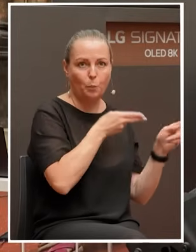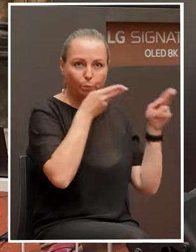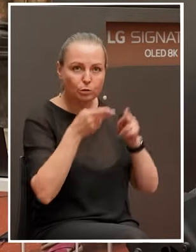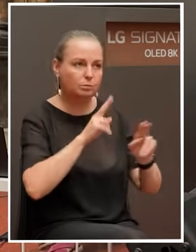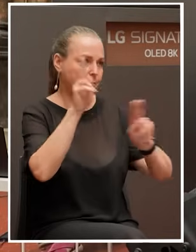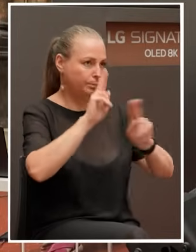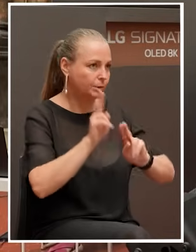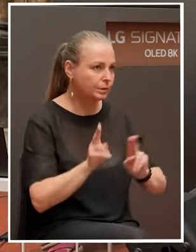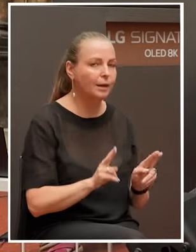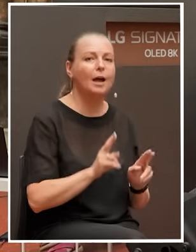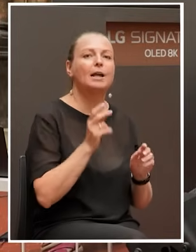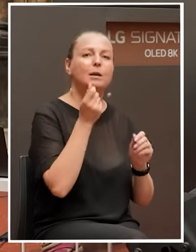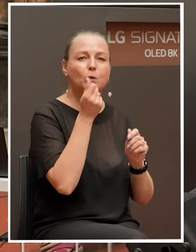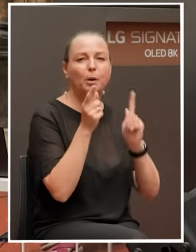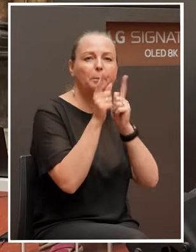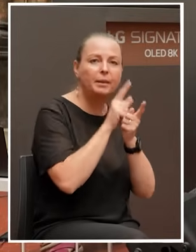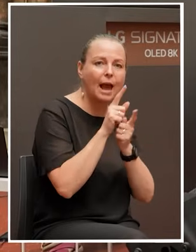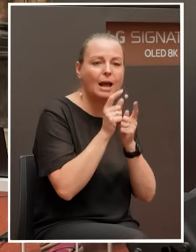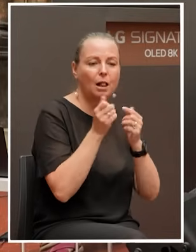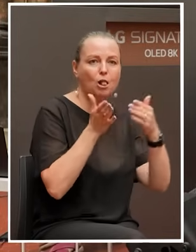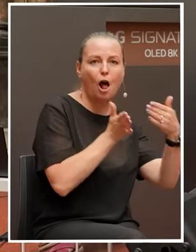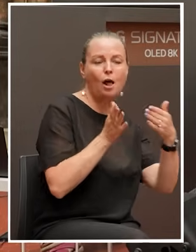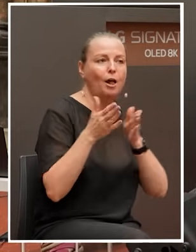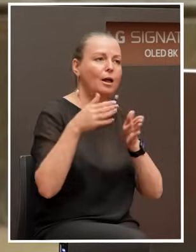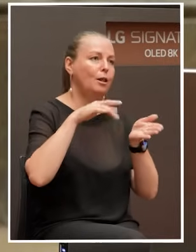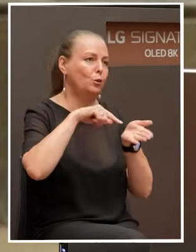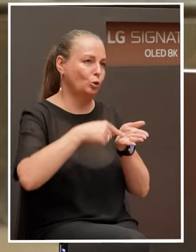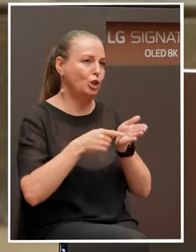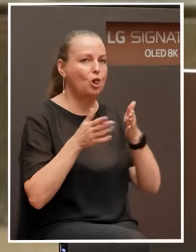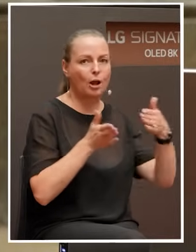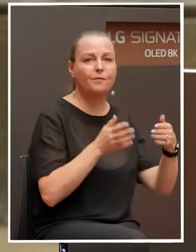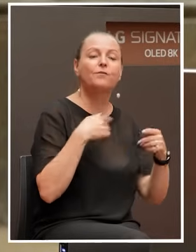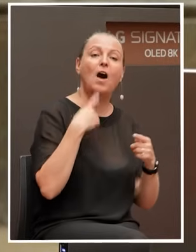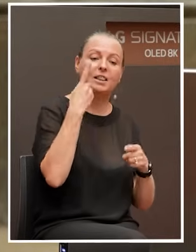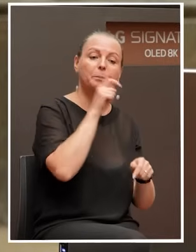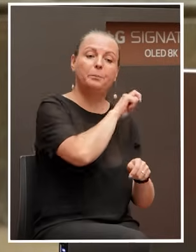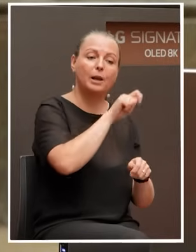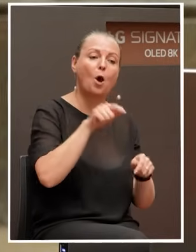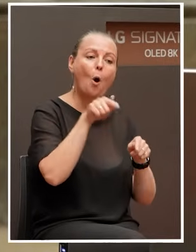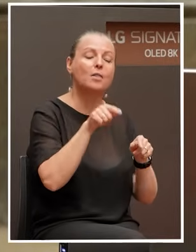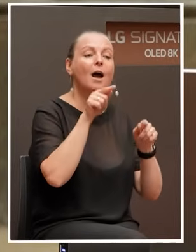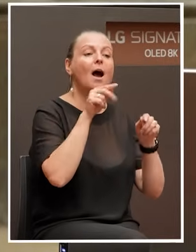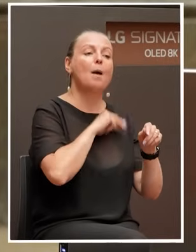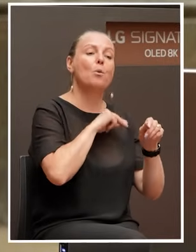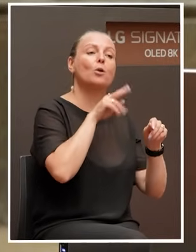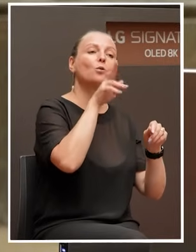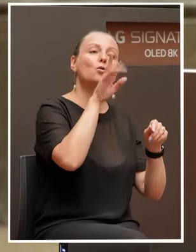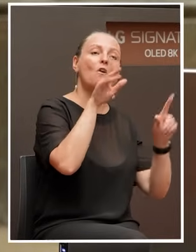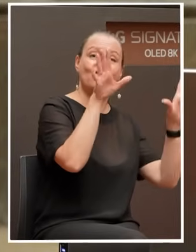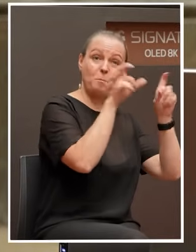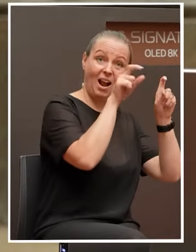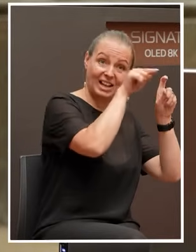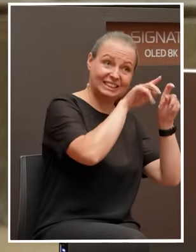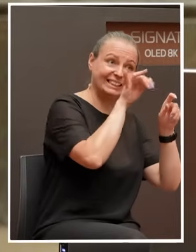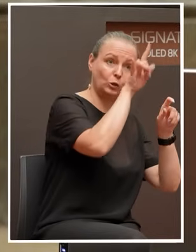холстами, меняя локацию, потому что в этот приезд можно вот в том дамском магазине, а в